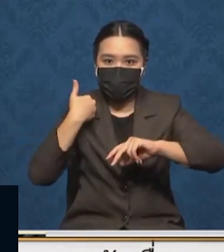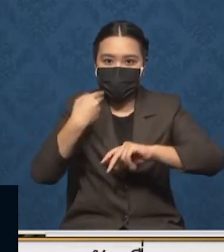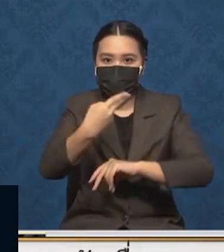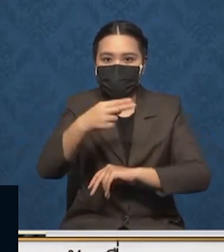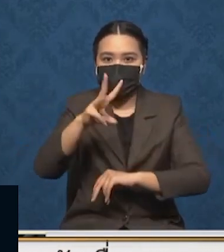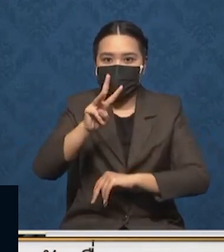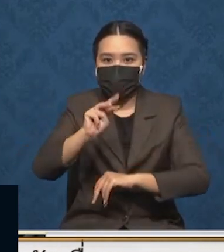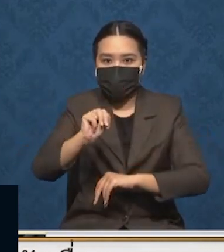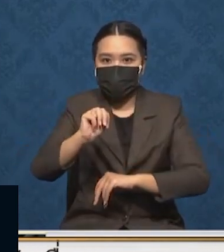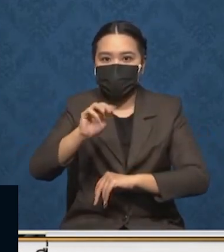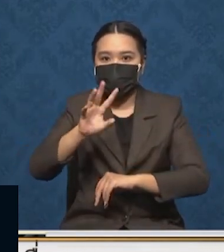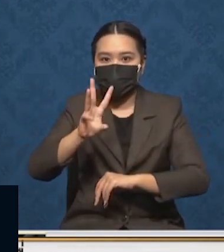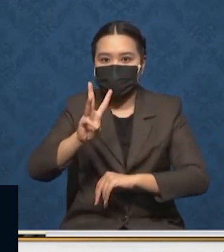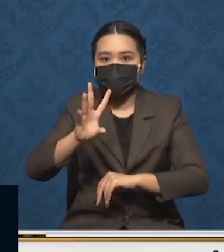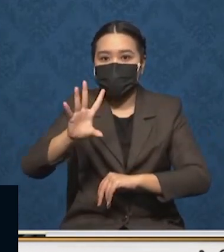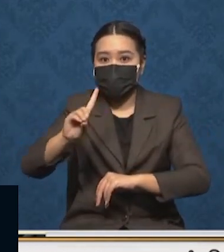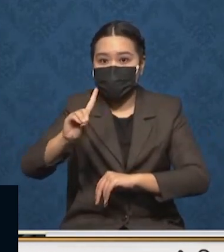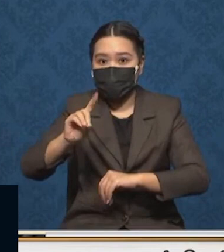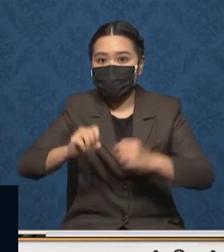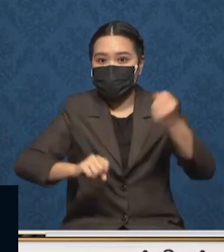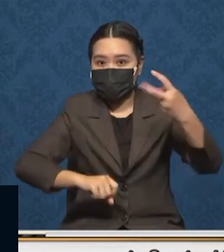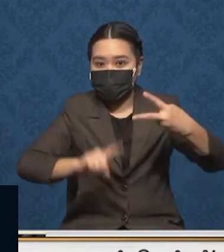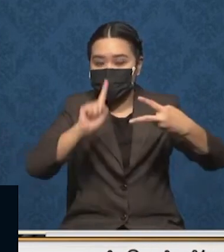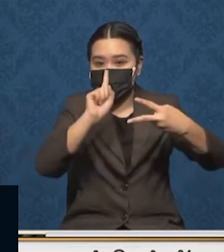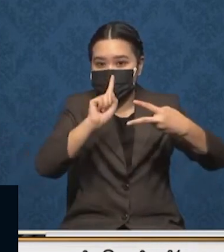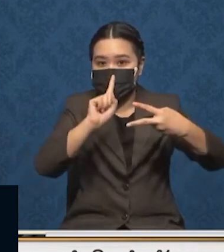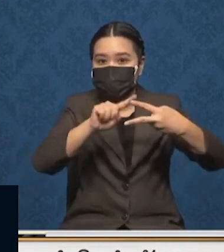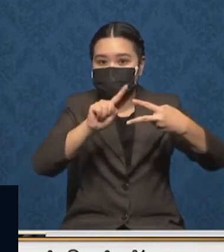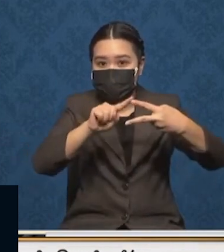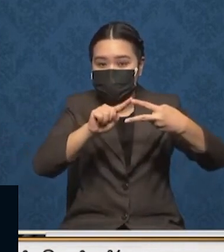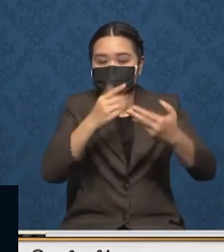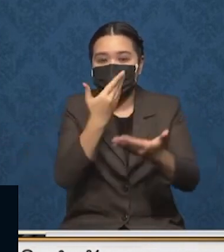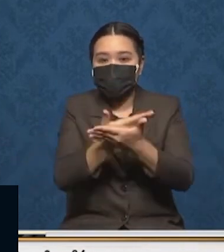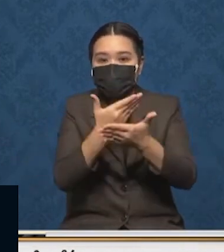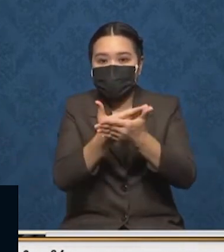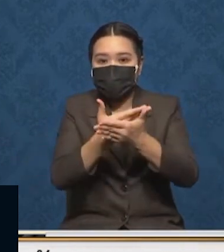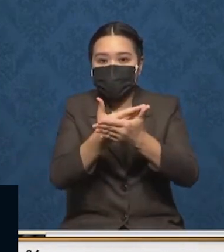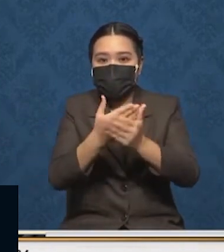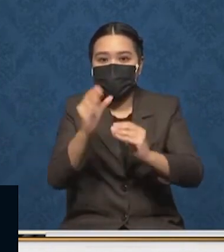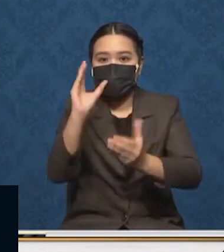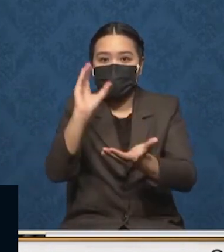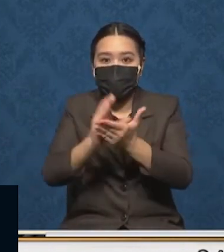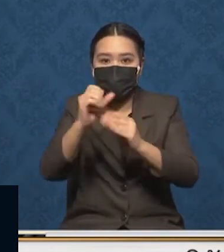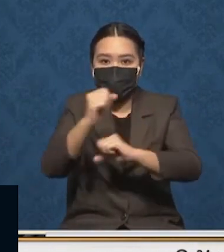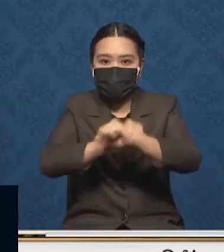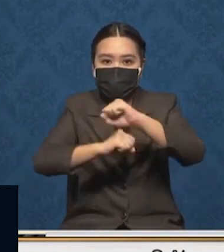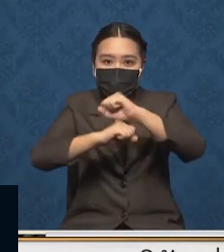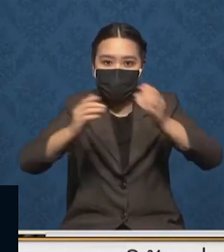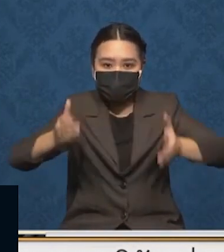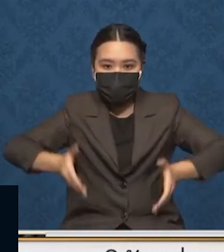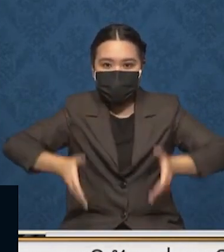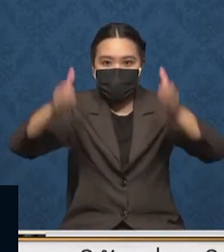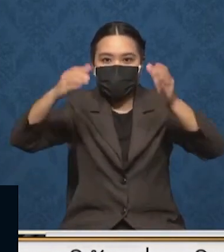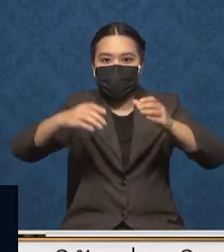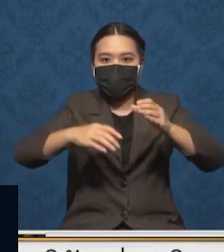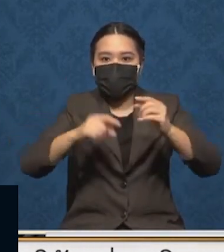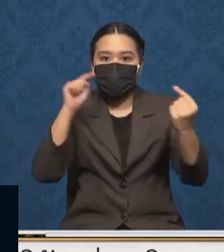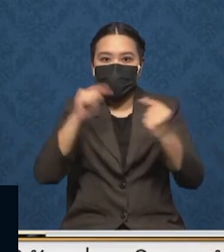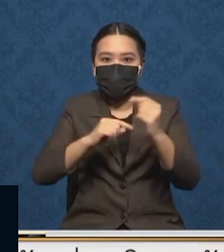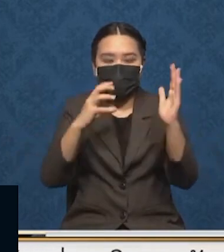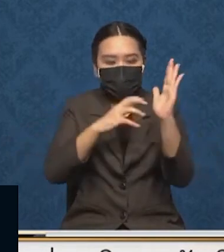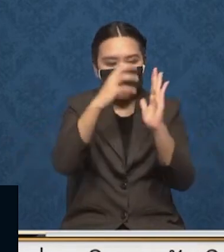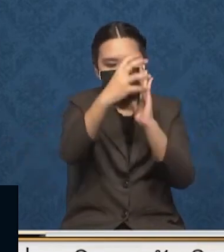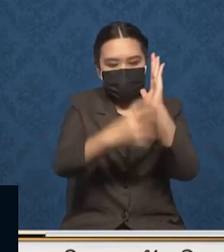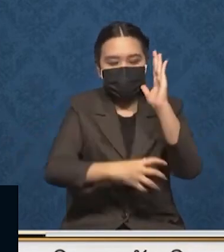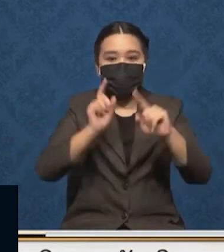ที่ผมจำเป็นต้องท้วงติงครับก็คืองบประมาณในการก่อสร้างอาคารของศาลที่อยู่ในภูมิภาคต่างๆเ